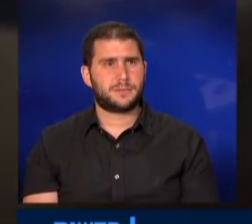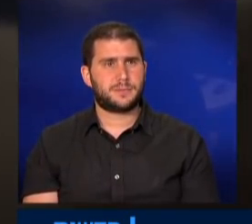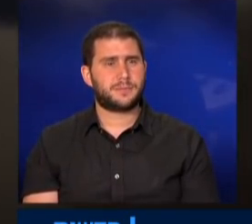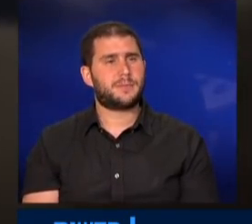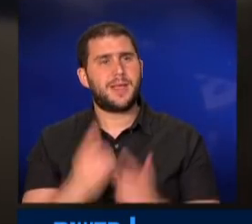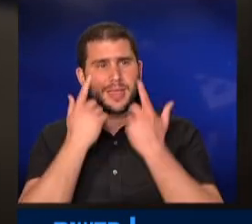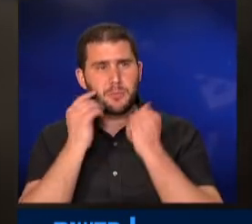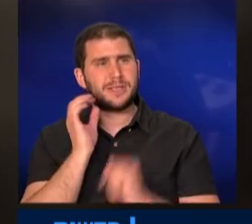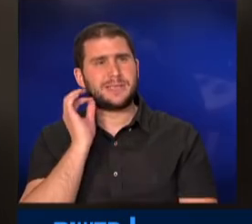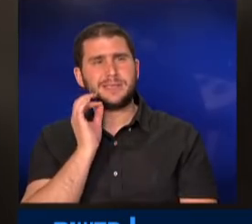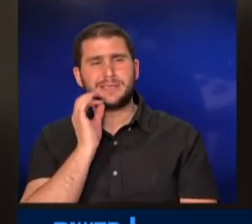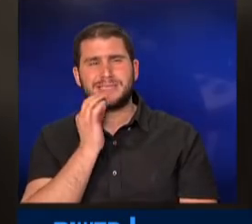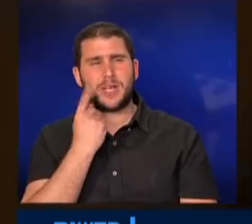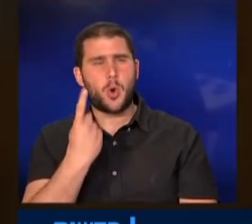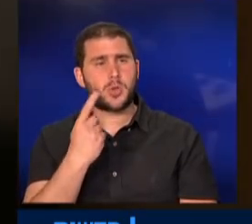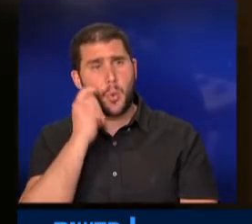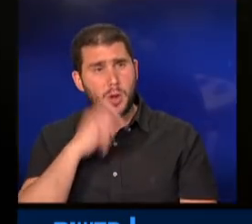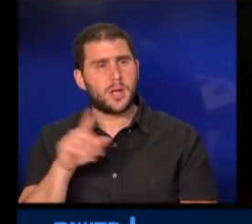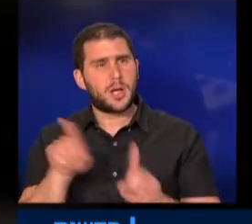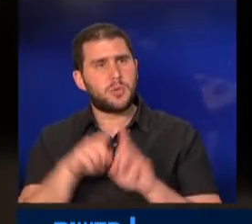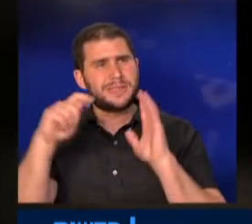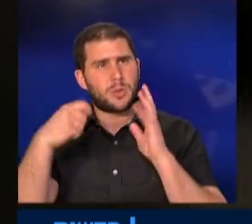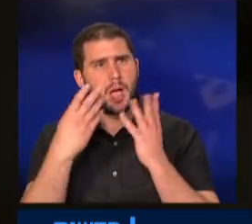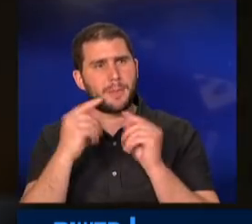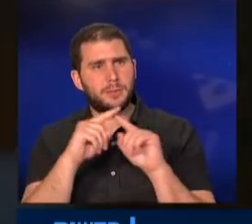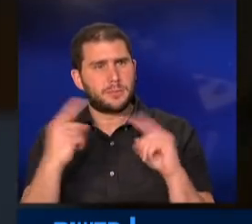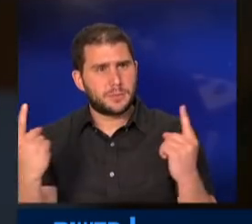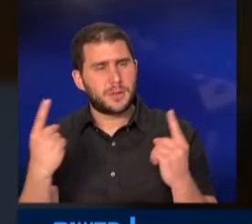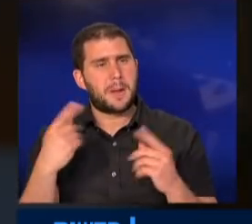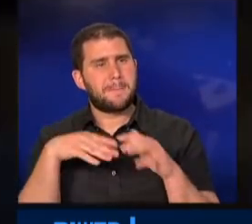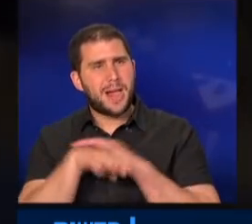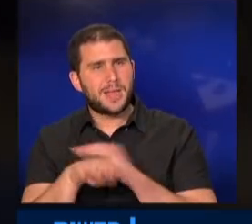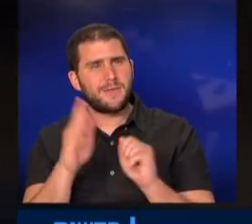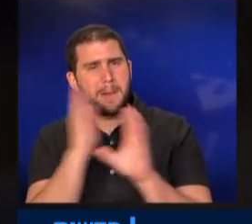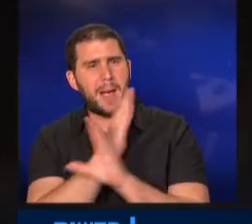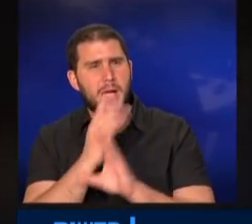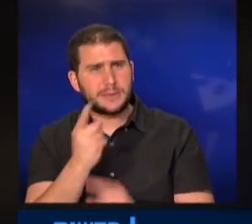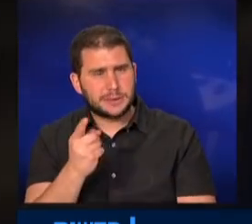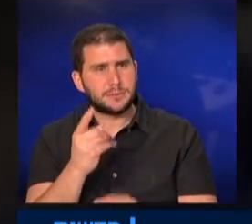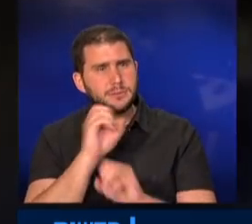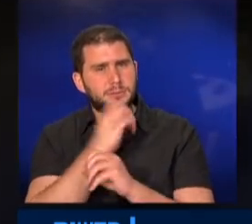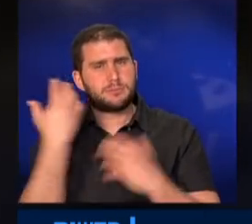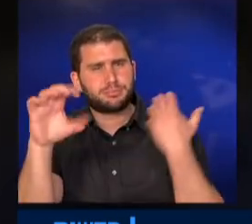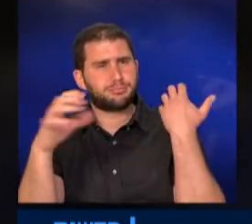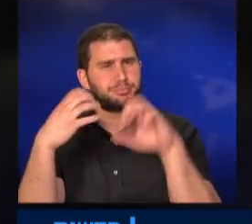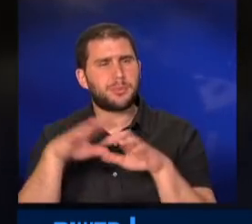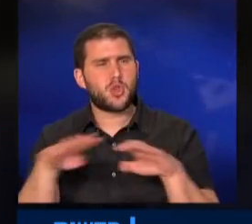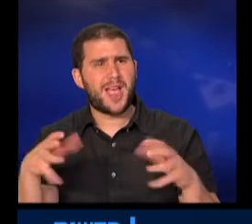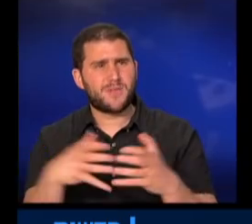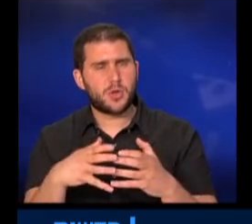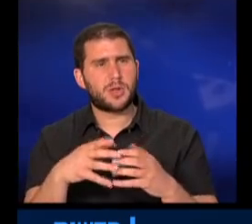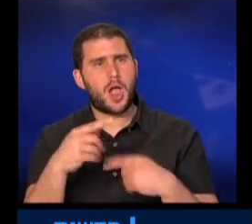הדמעות של הצעירות האוקראיניות, כמו גם סרטונים רבים אחרים ממקלטים ומחסות, מועברים ברשת החברתית לדור